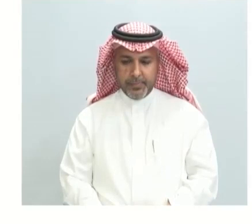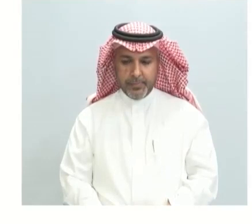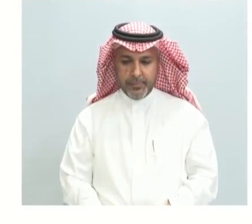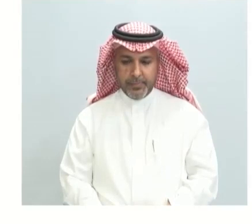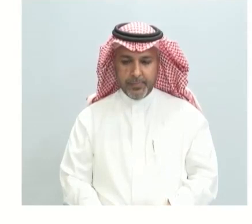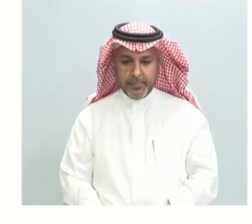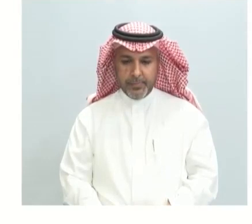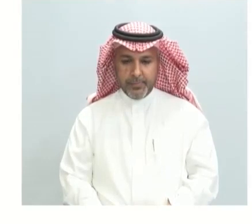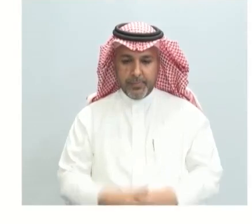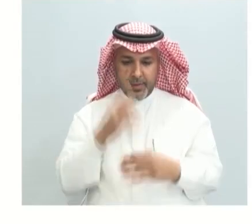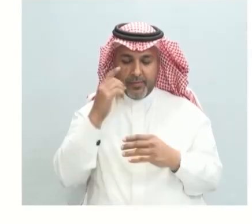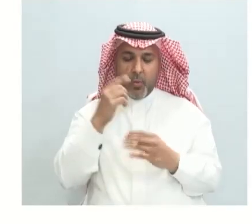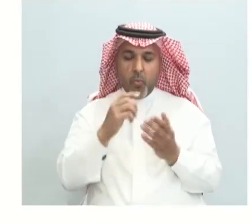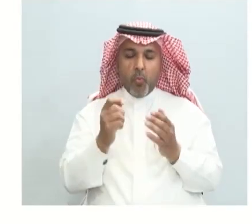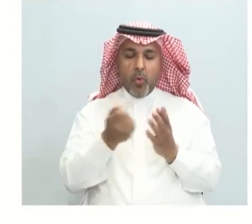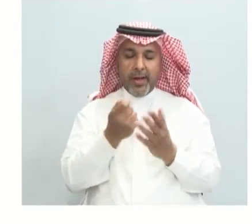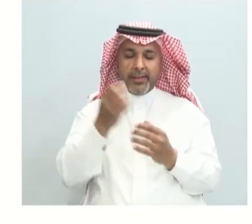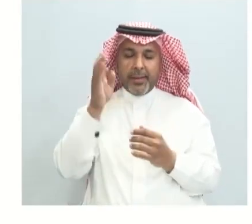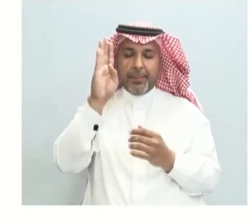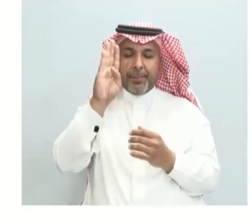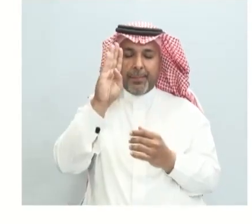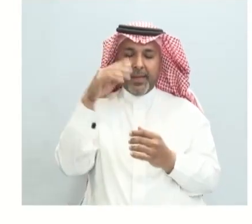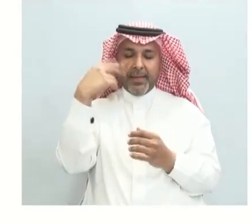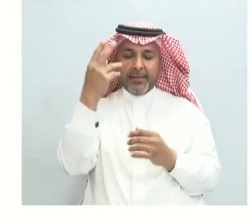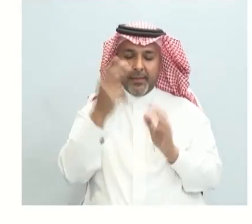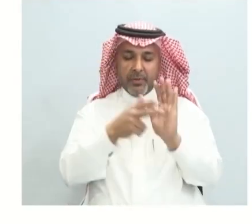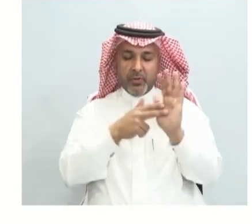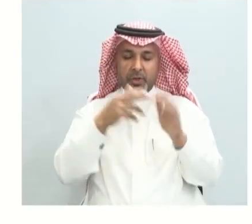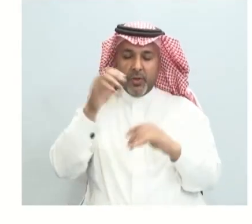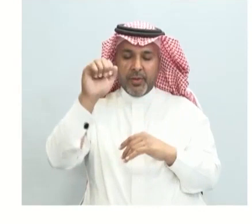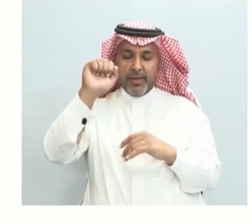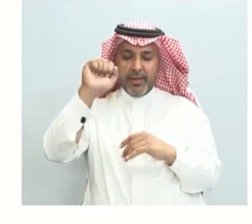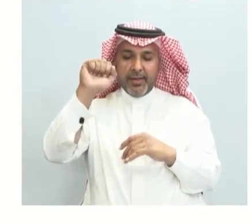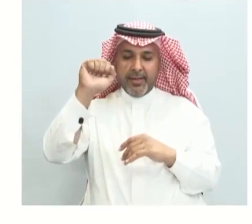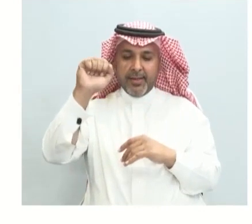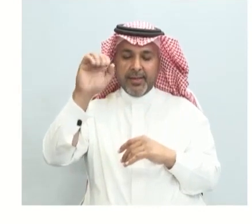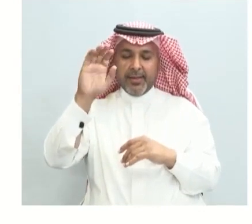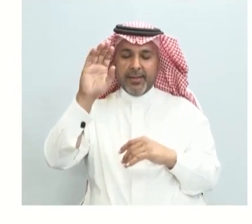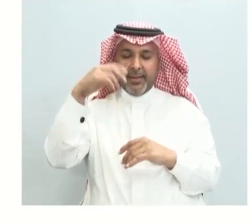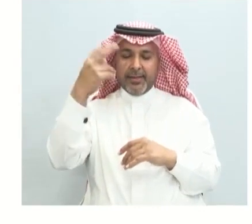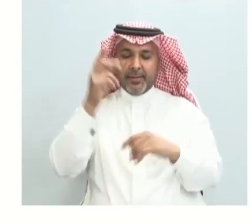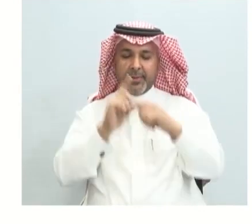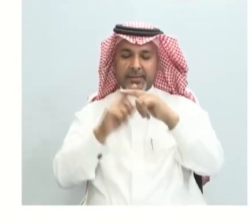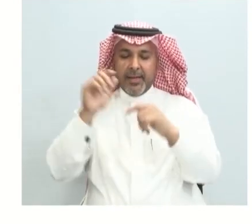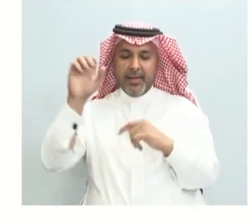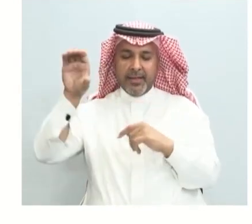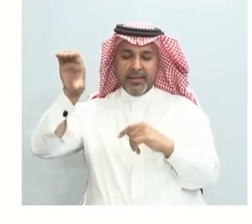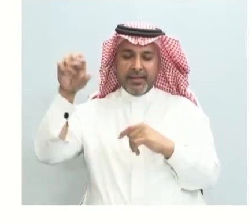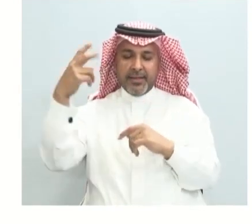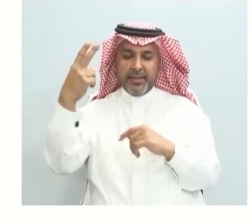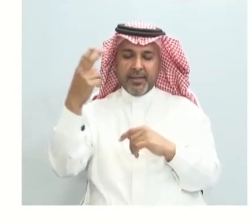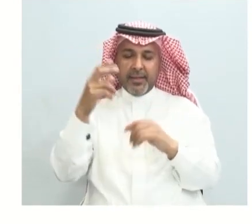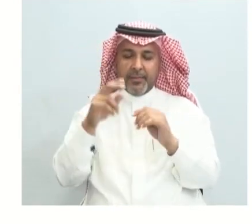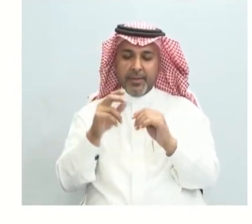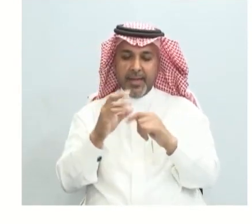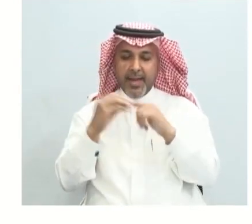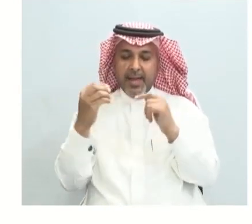البي بنحط البي في طرف لوحدها ونكتب اي تربيع زائدا سي تربيع ناقص 2